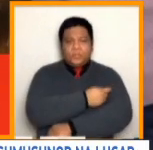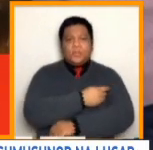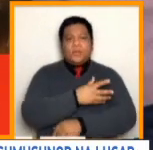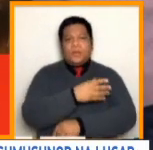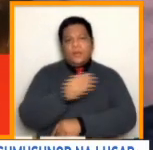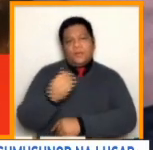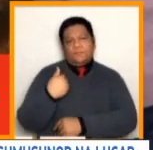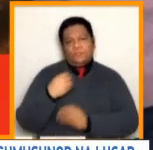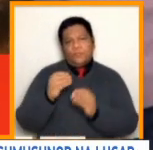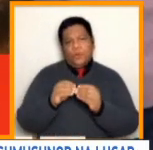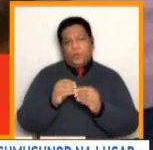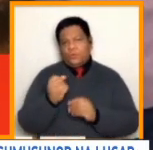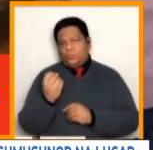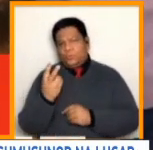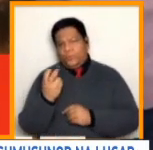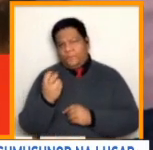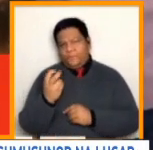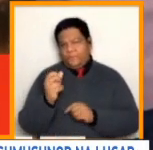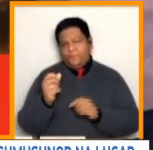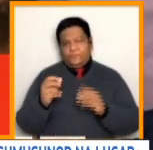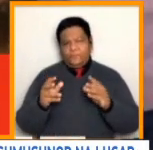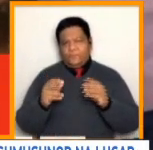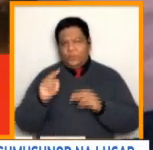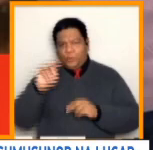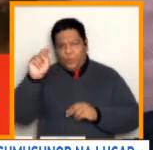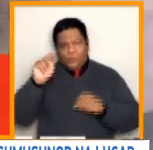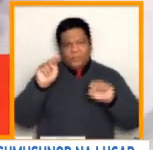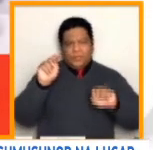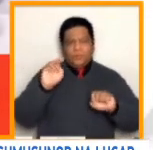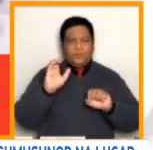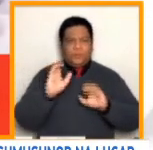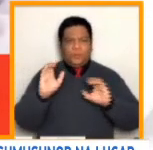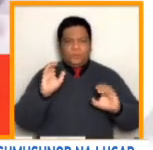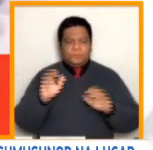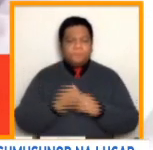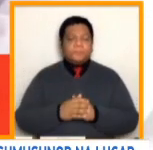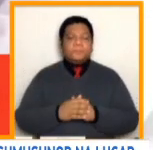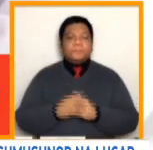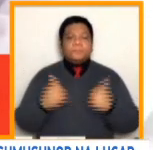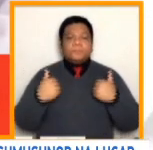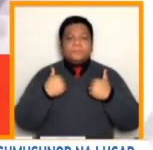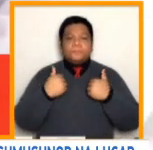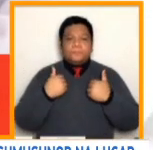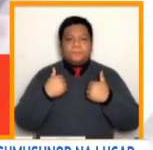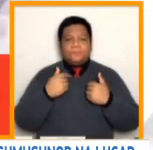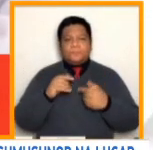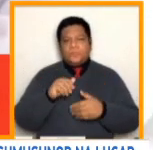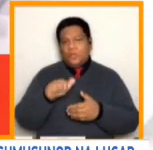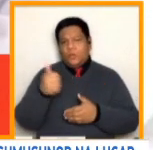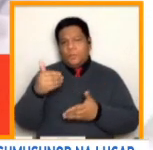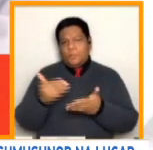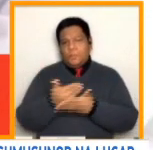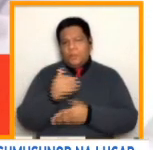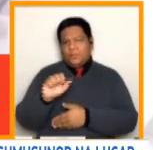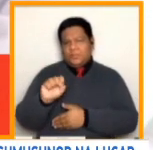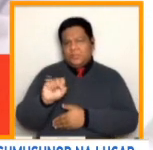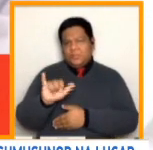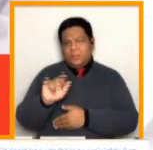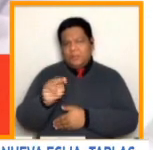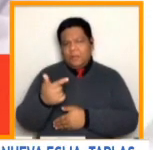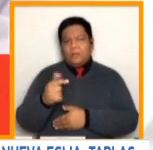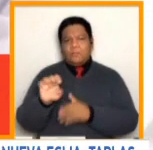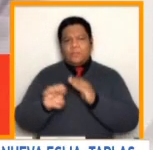tuloy din ang pagbabakuna ng ikalawang dose ng COVID vaccine sa Bagong Silang Elementary School at DDYC Covered Court. Sa